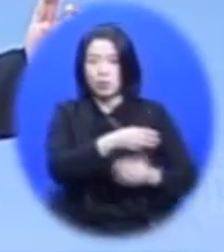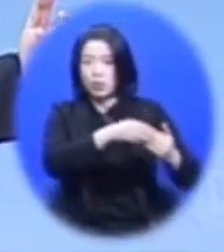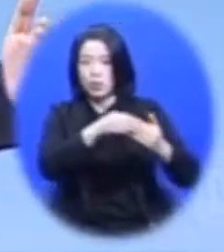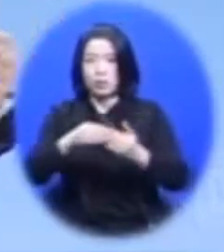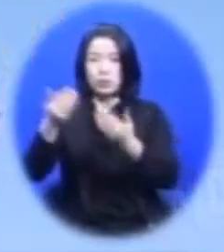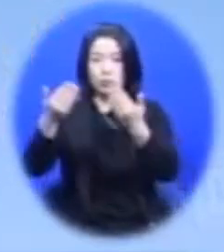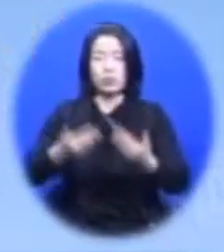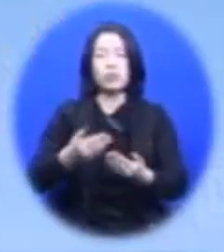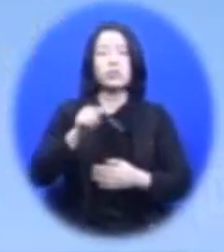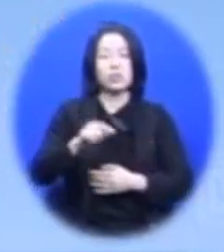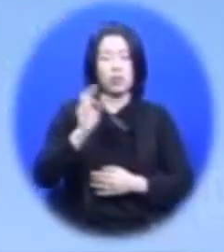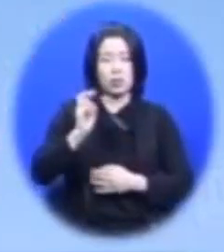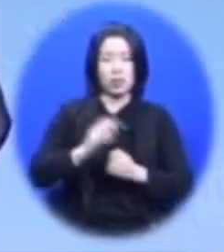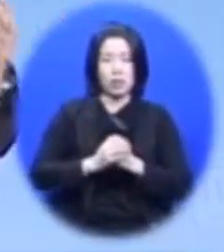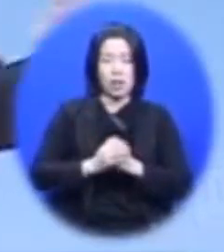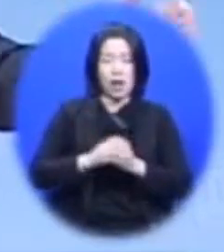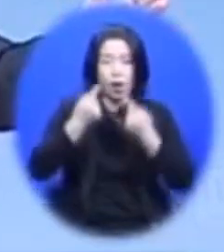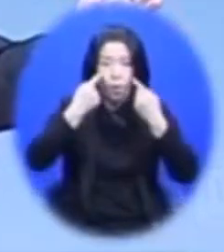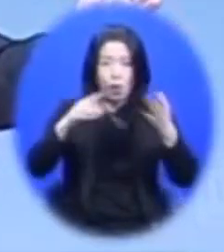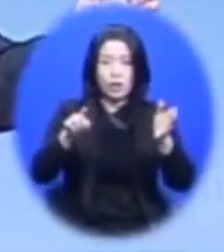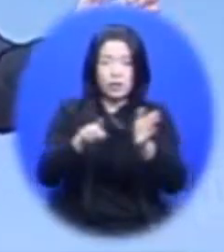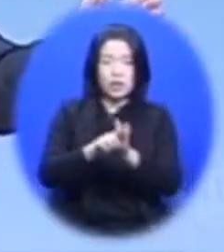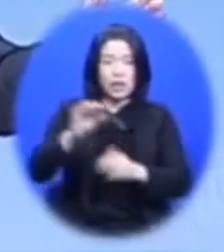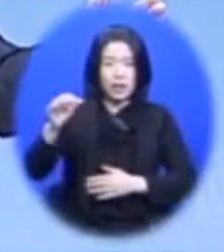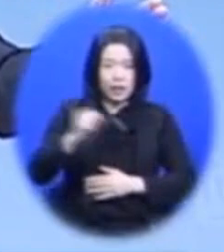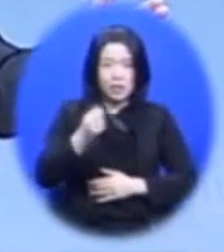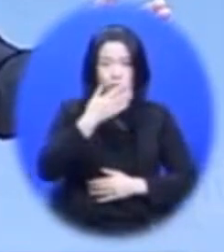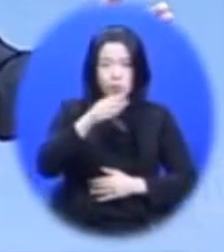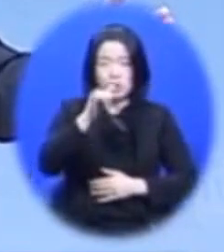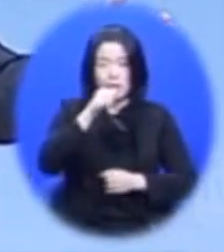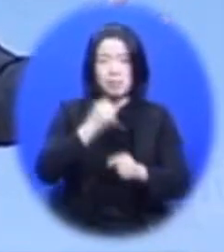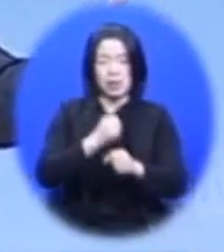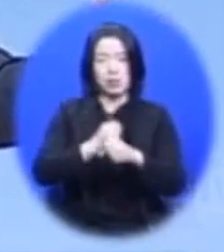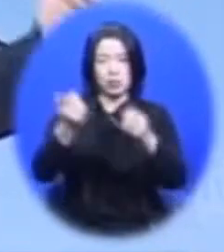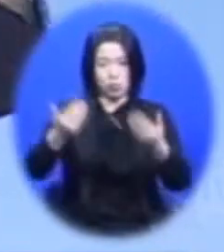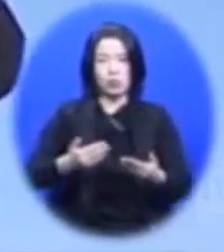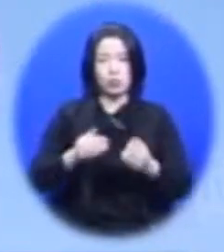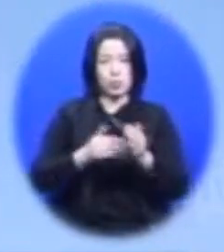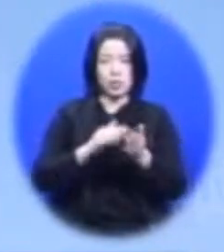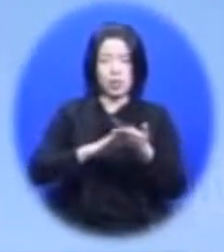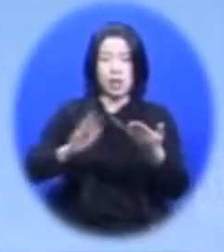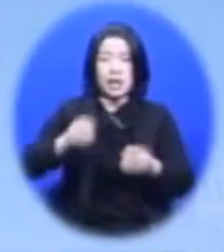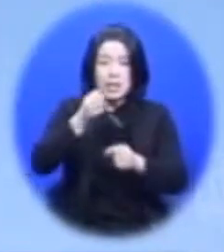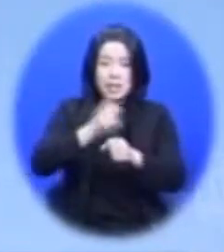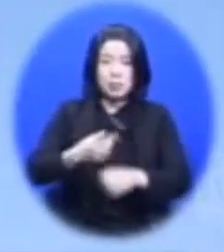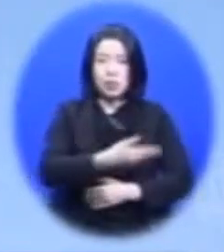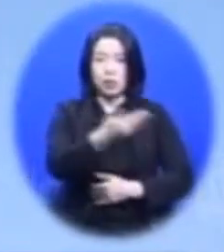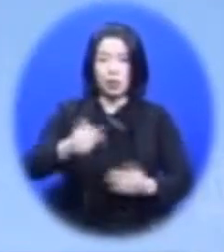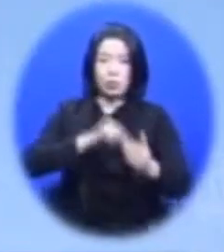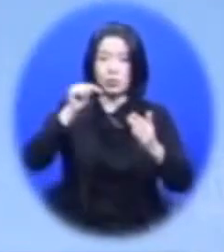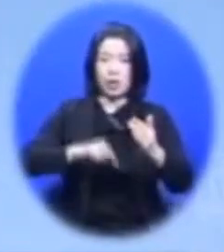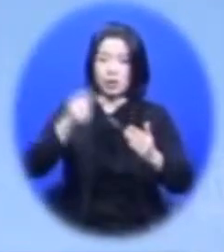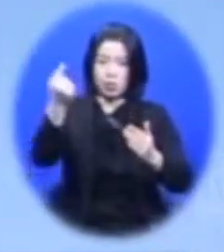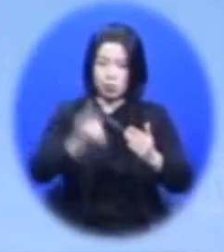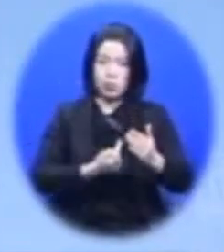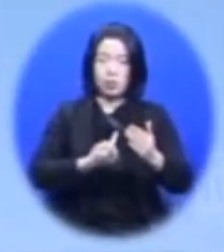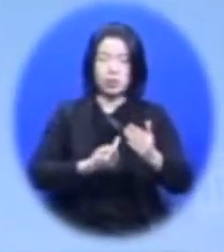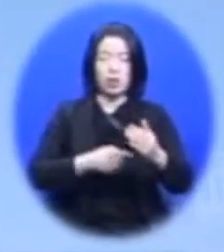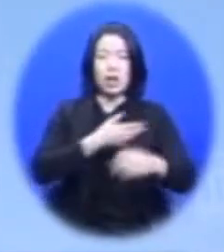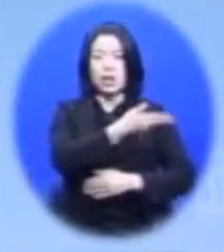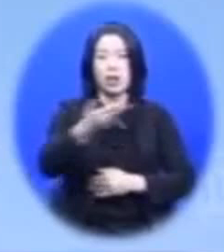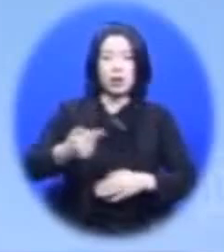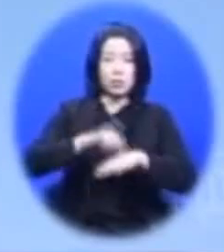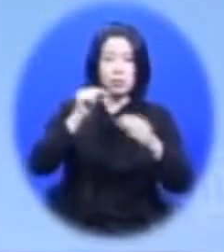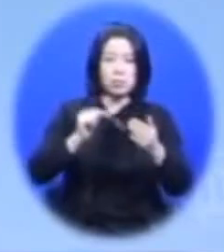거예요. 확신을 가지게 될 것이라는 겁니다. 이미 여러분 안에 오셔서 여러분의